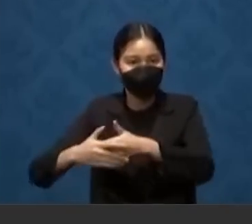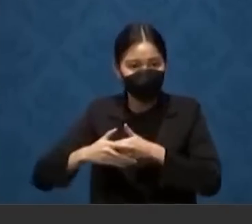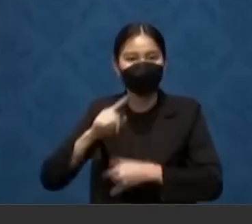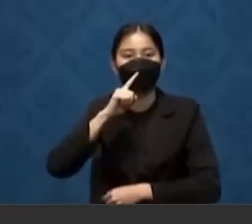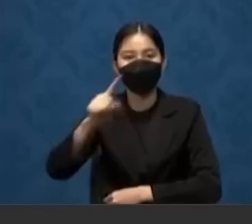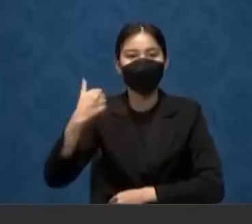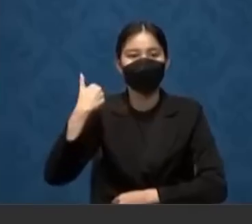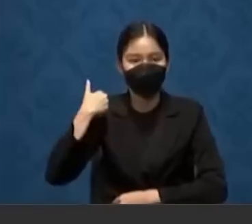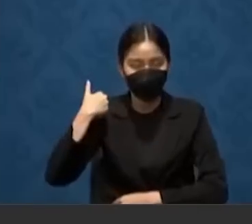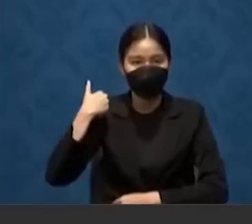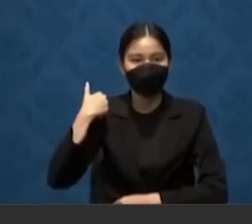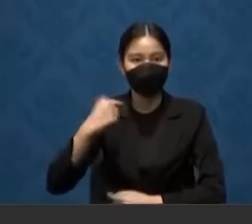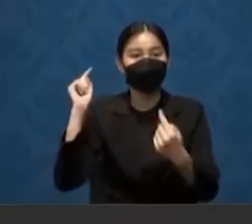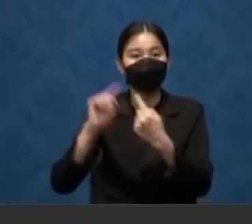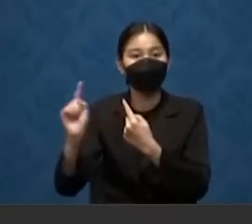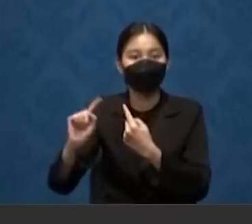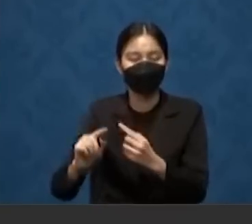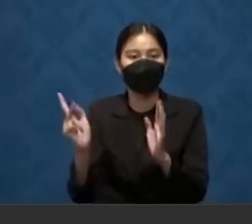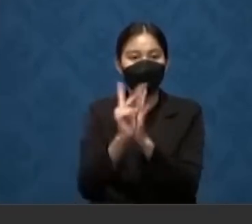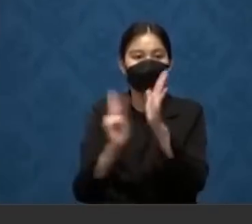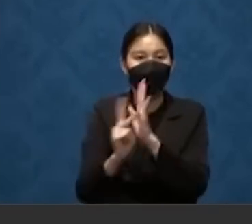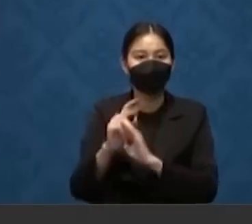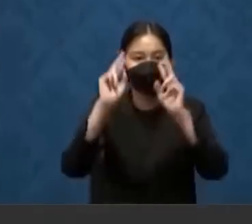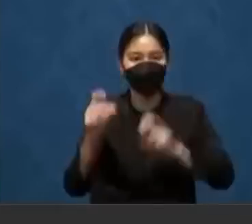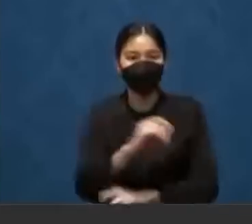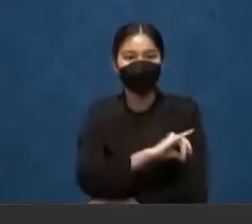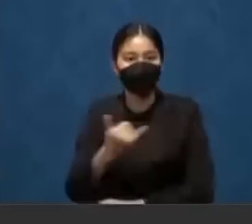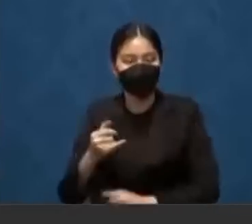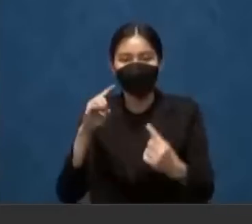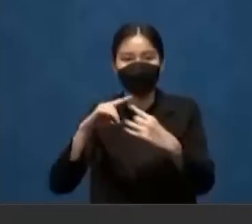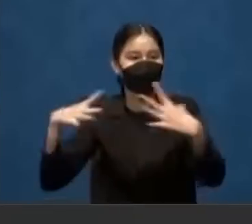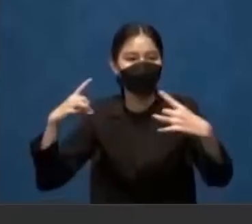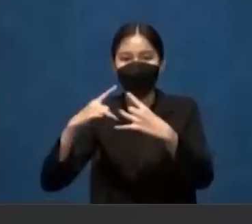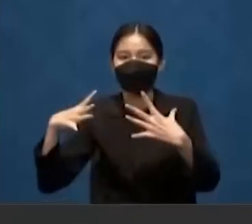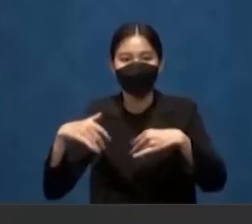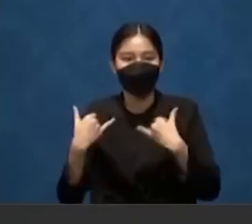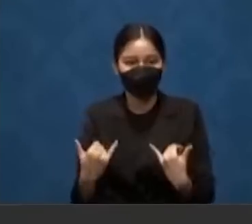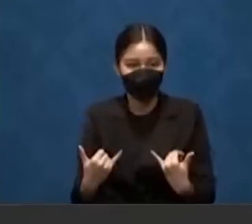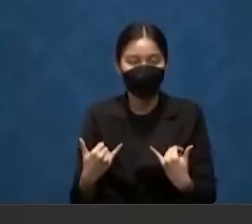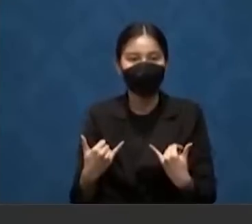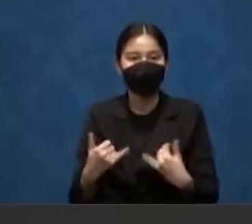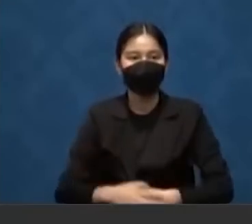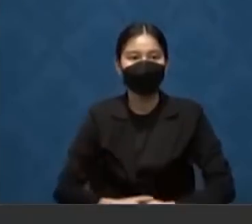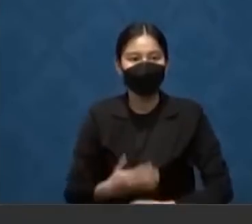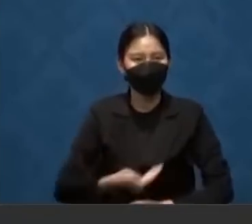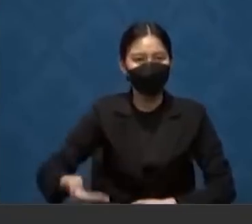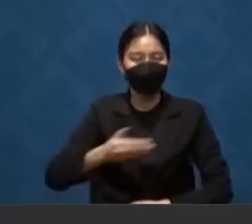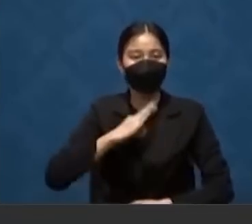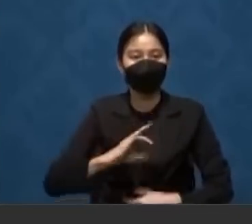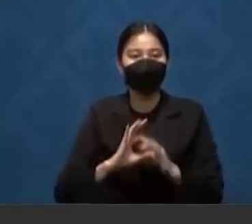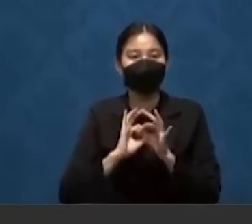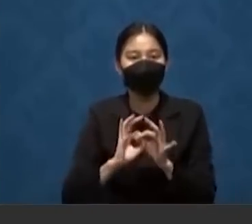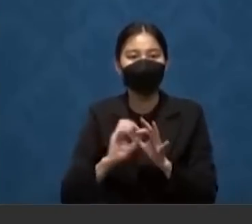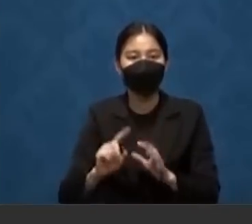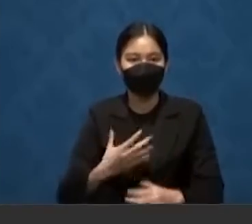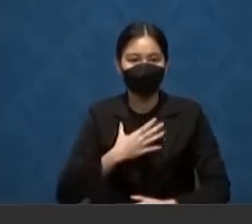ครั เขาอจพูดเลยไปถงบทปญญติแงกฎหมายบประการที่อาจไม่ส่อยคร้องกัสถานการณในปัจุบันสิ่ทพเราเป็ห่งในนามขพั